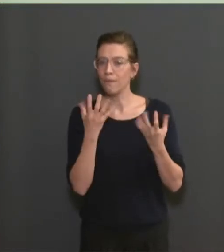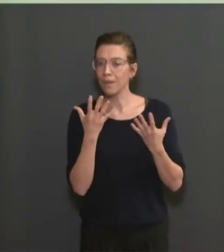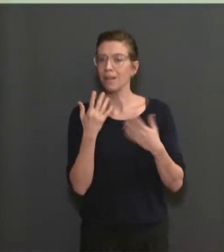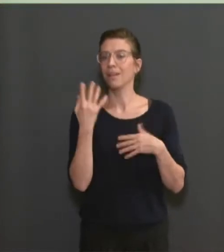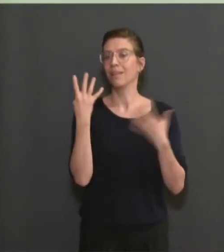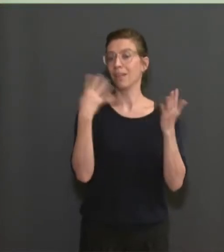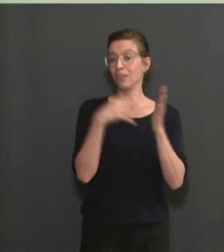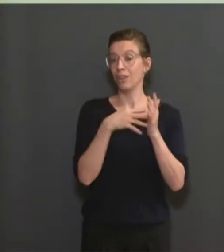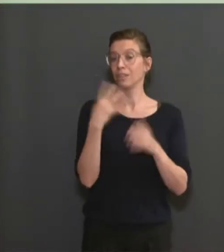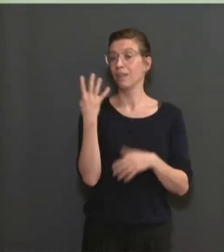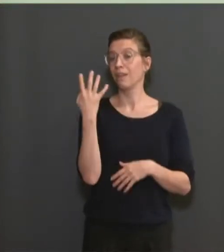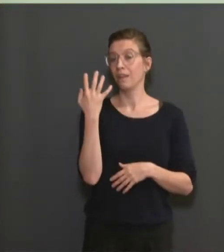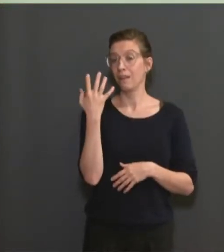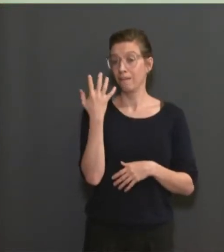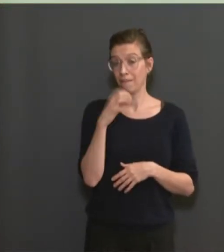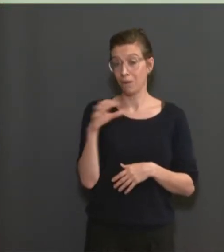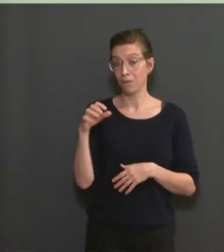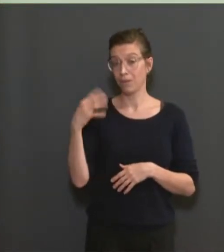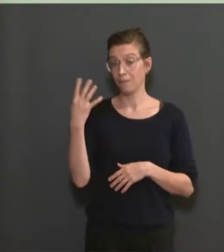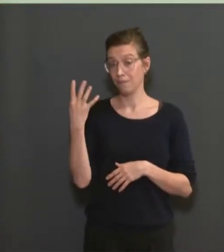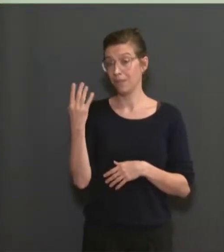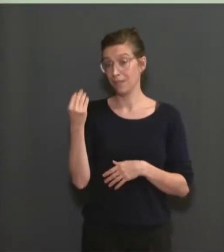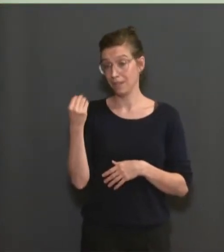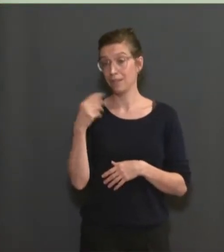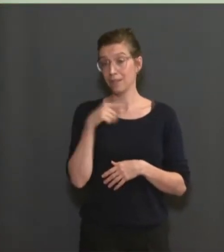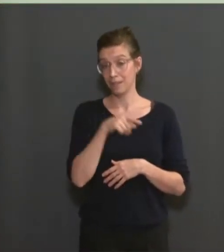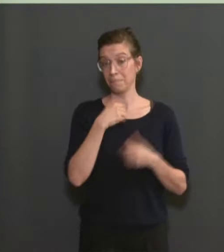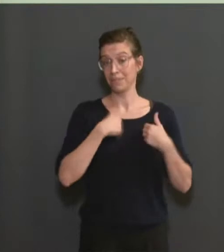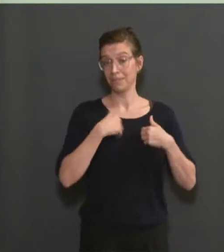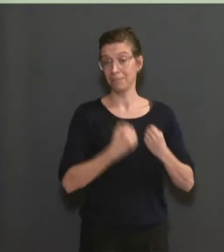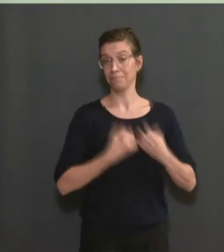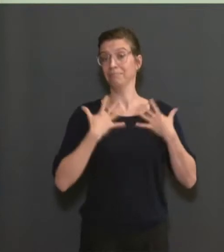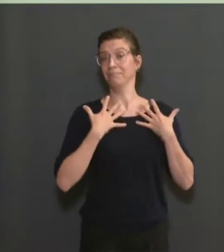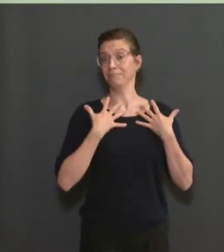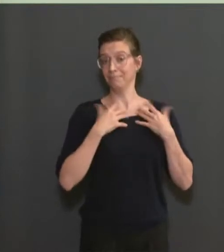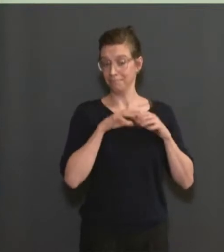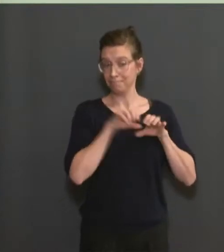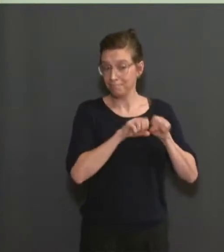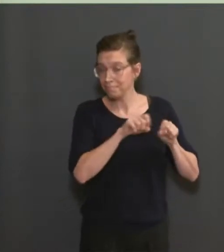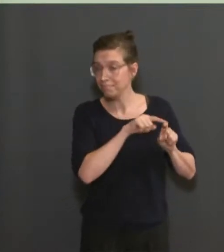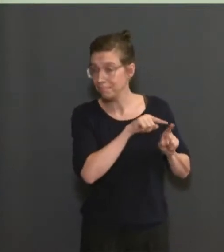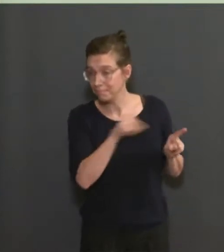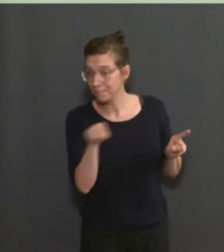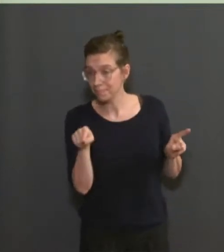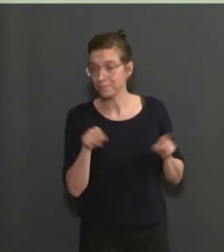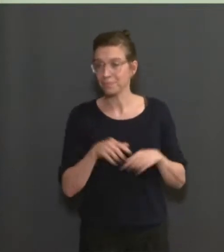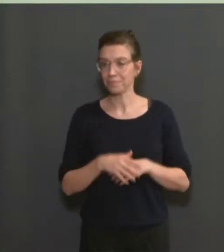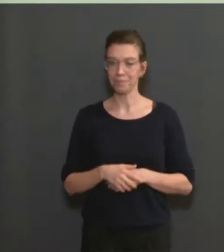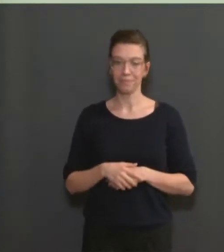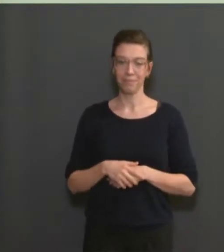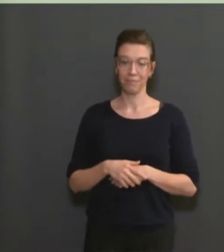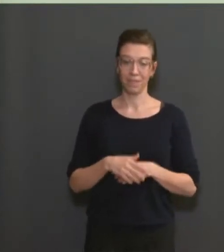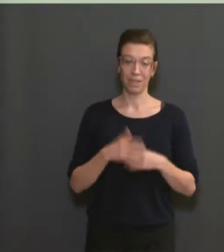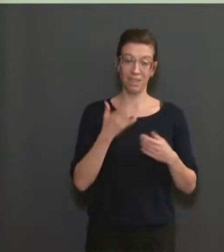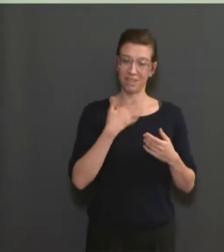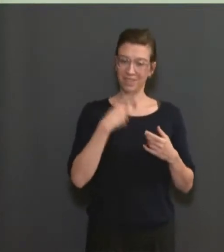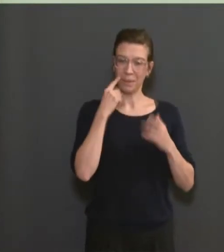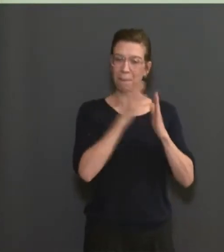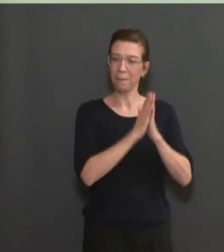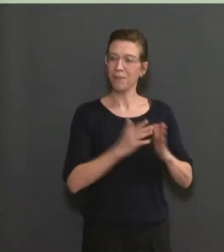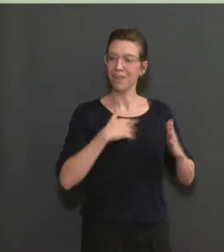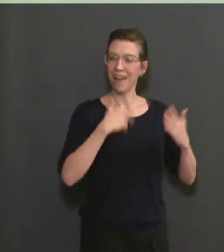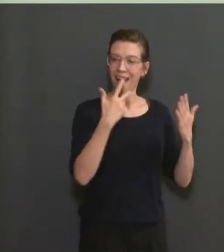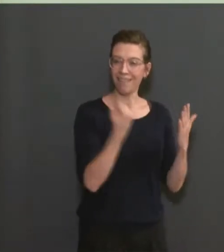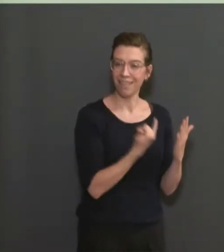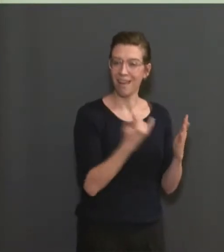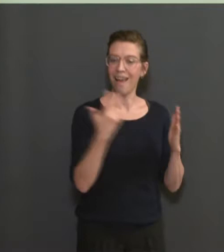9594 gevallen vastgesteld per dag. De cijfers halveren hiermee om de 8 dagen.